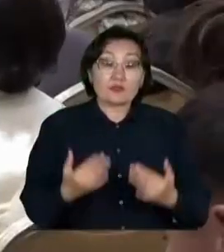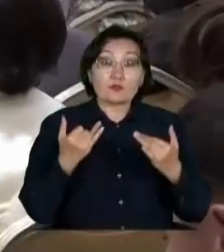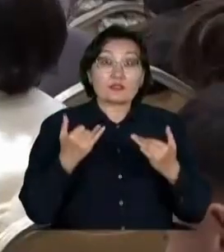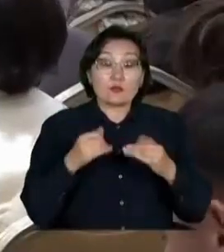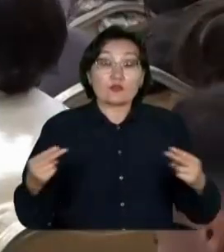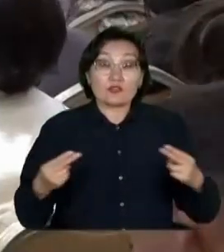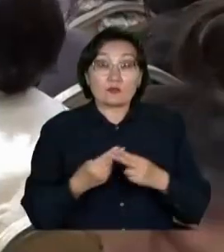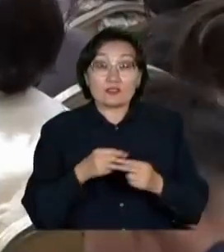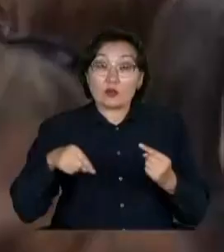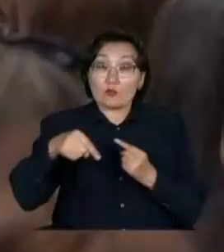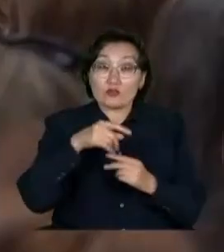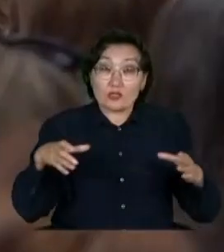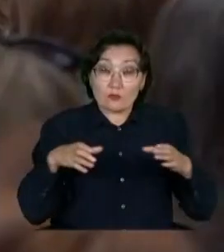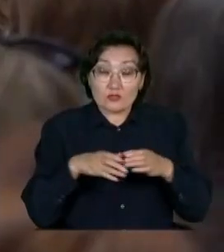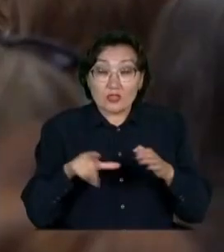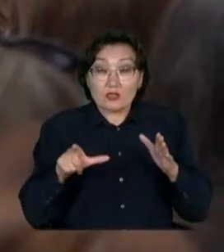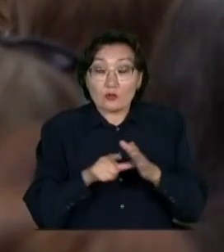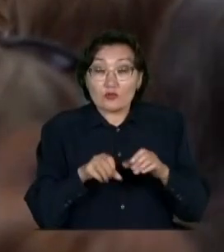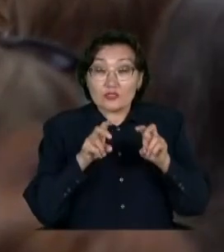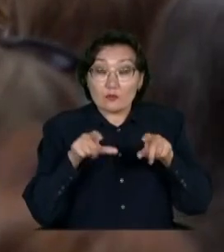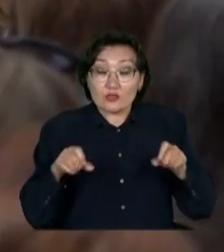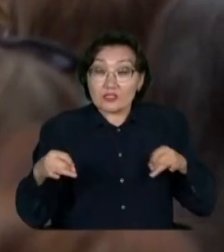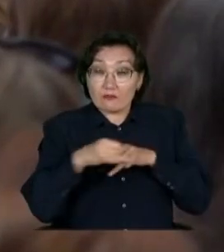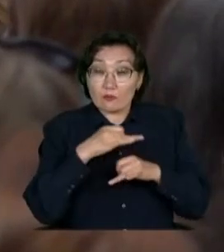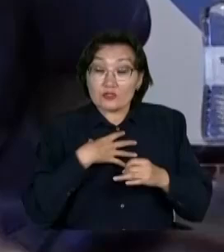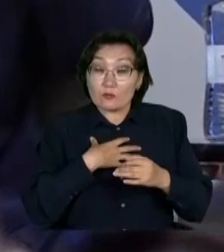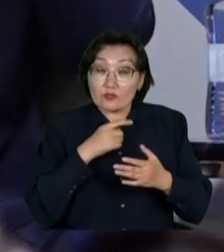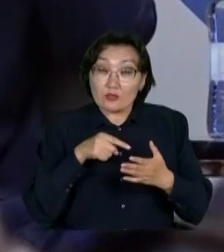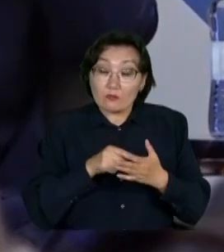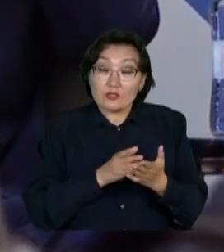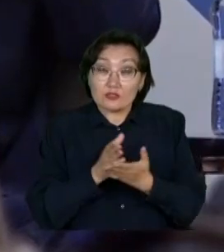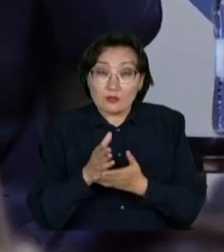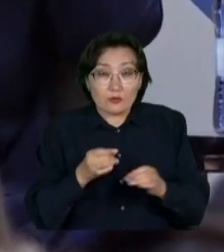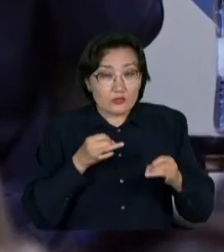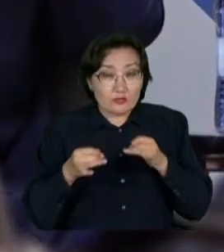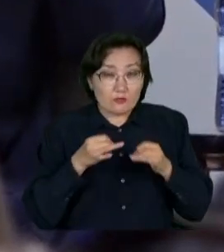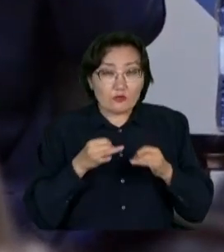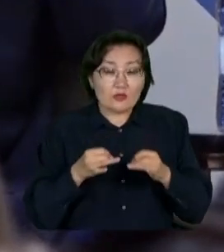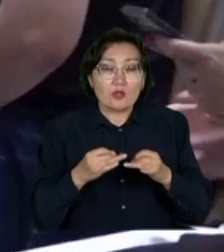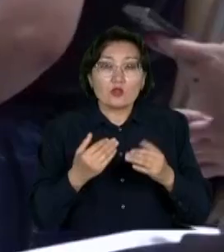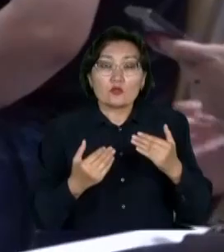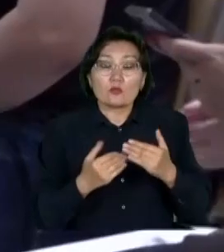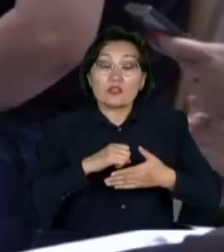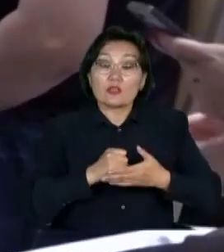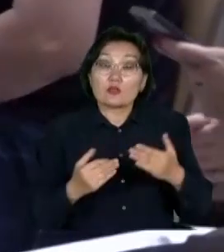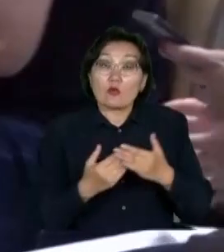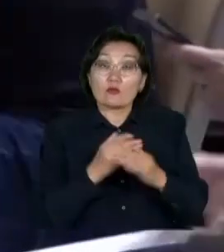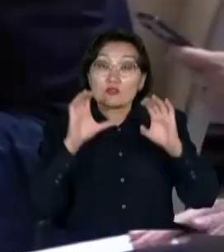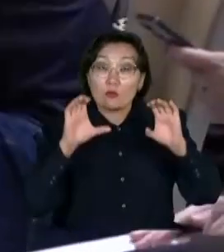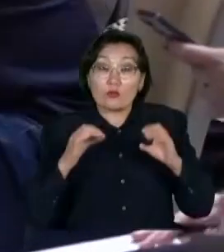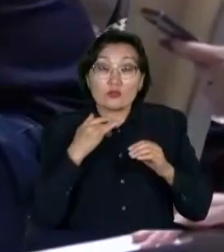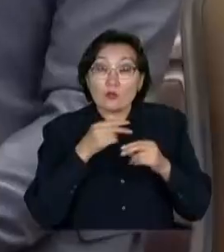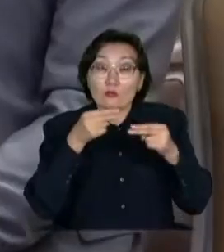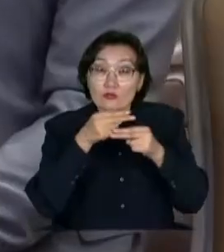Сегодня в Астане предприниматели и налоговые эксперты обсудили актуальные вопросы сферы и поговорили о принятии нового кодекса. Многие пункты,